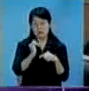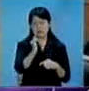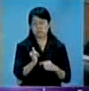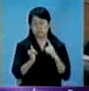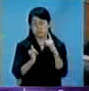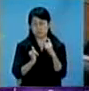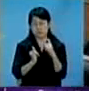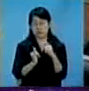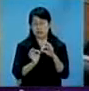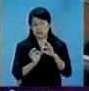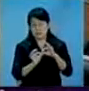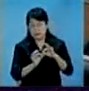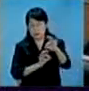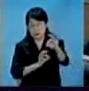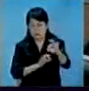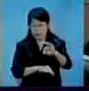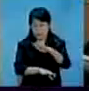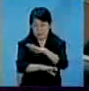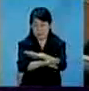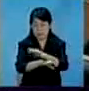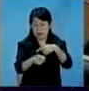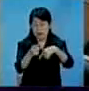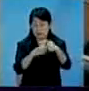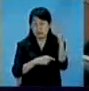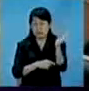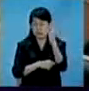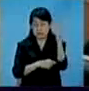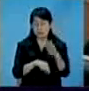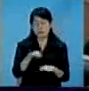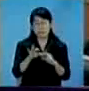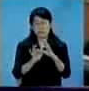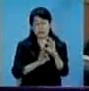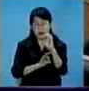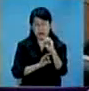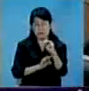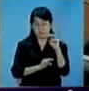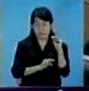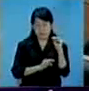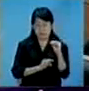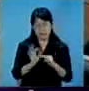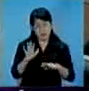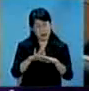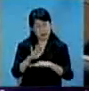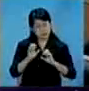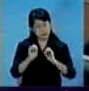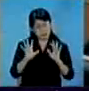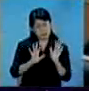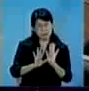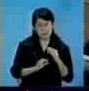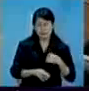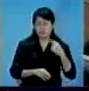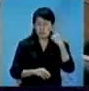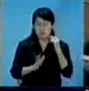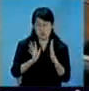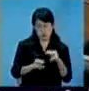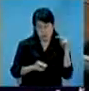าเป็นตัวอย่างข้อมูลตรงนี้เนี่ยผมไม่ยืนยันแหล่งข้อมูลครับเพียงคำบอกเล่าของคนที่อยู่ในเหตุ